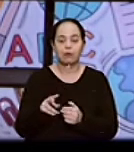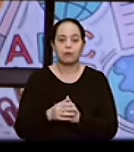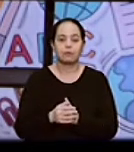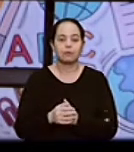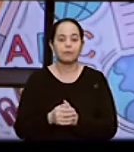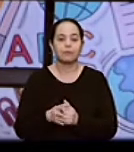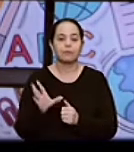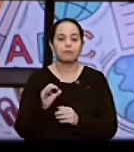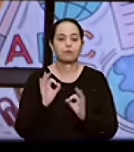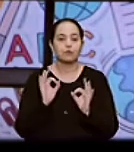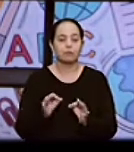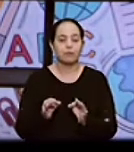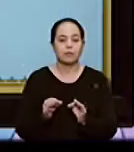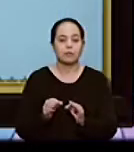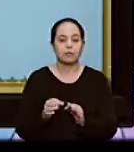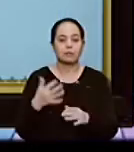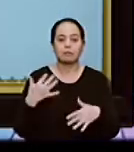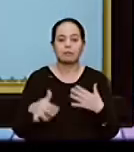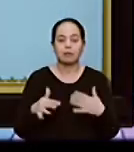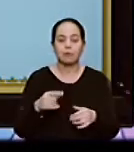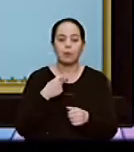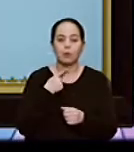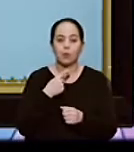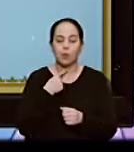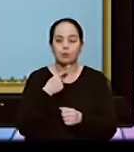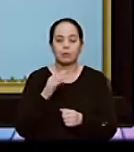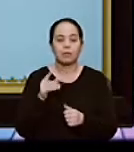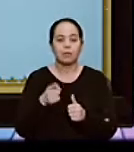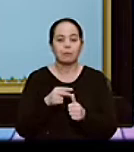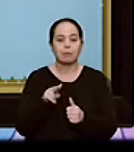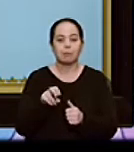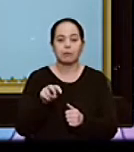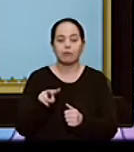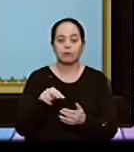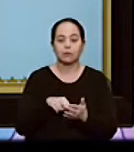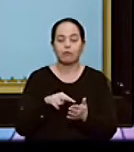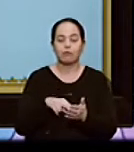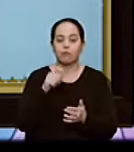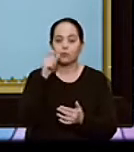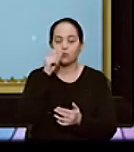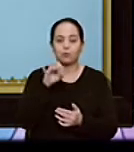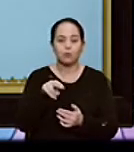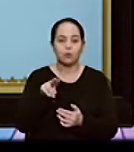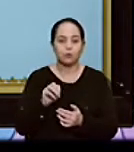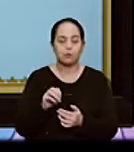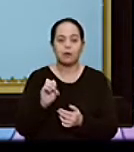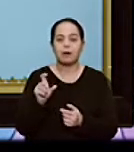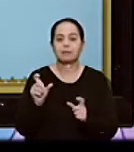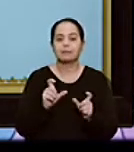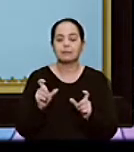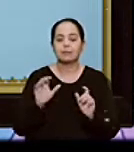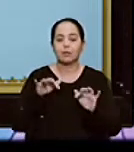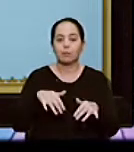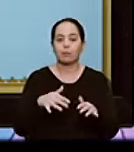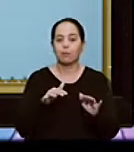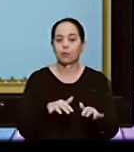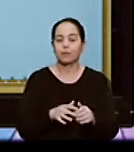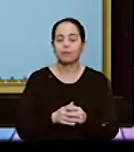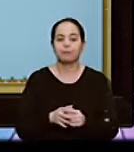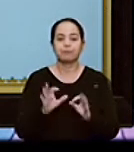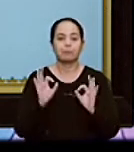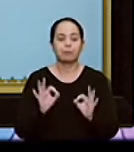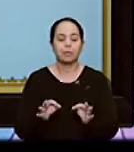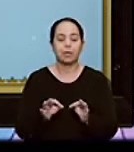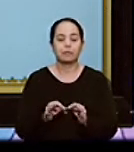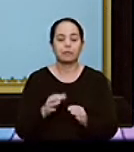верно, «слабый голос», имя прилагательное стоит в мужском роде, а «синее море» правильно, в